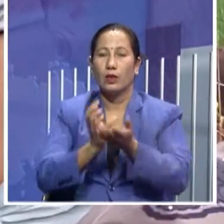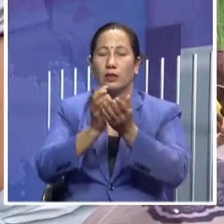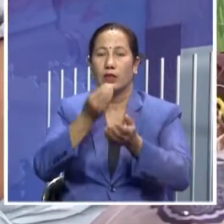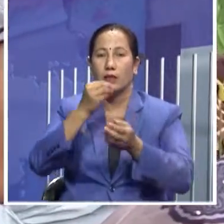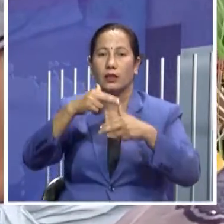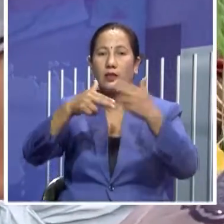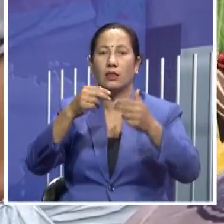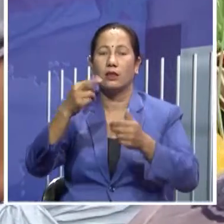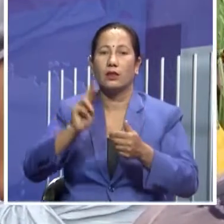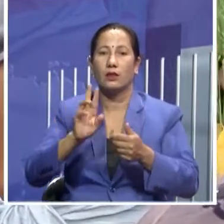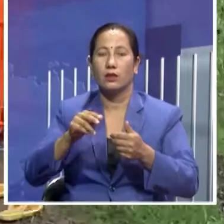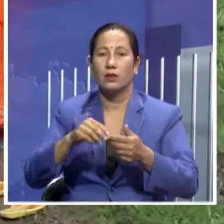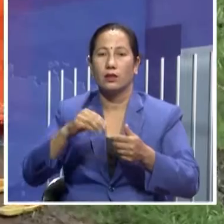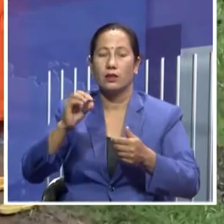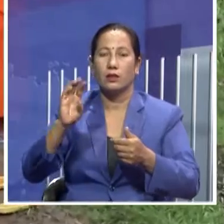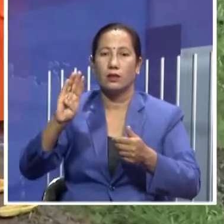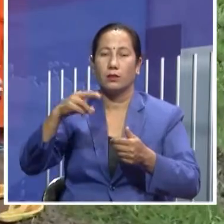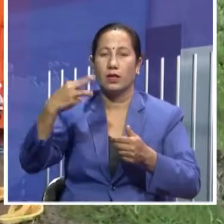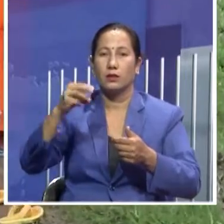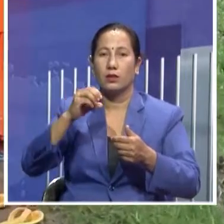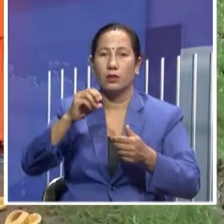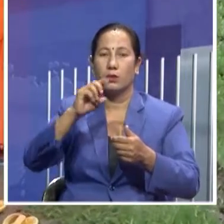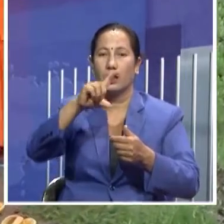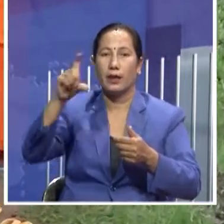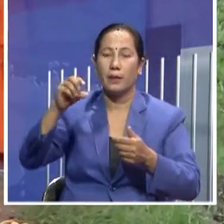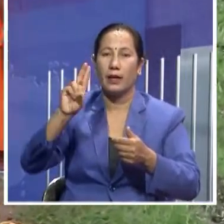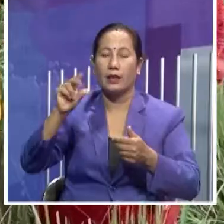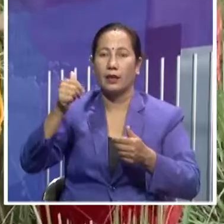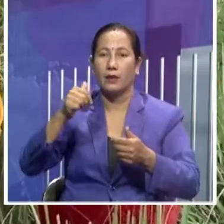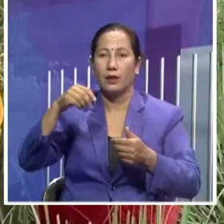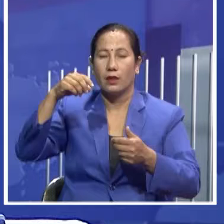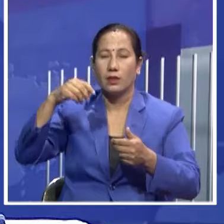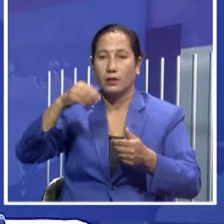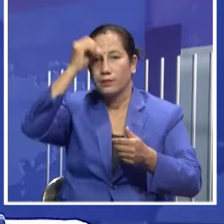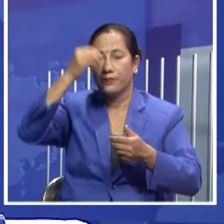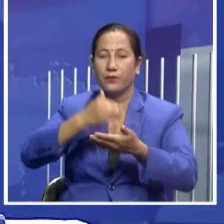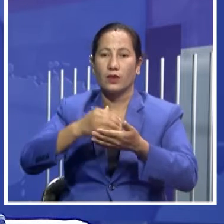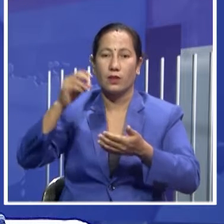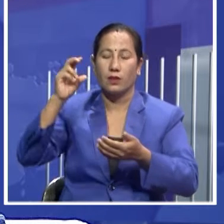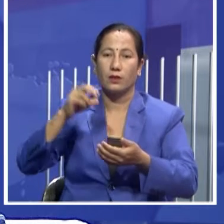चलन रहेको छ। वासुदेव वर्मा, नेपाल टेलिभिजन, लुम्बिनी प्रदेश, कपिलवस्तु।